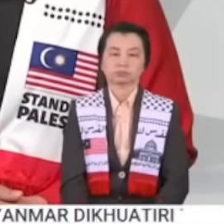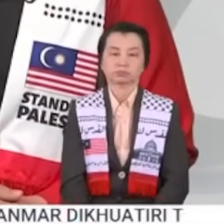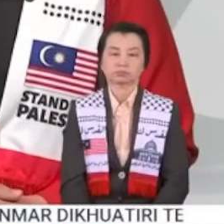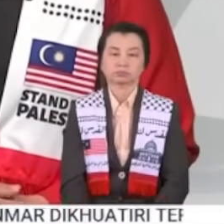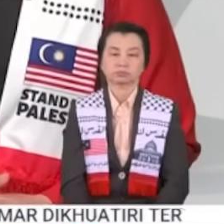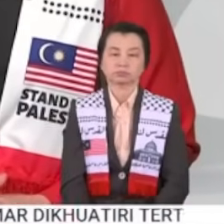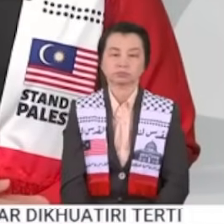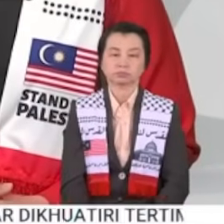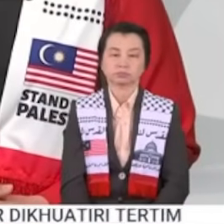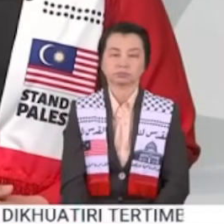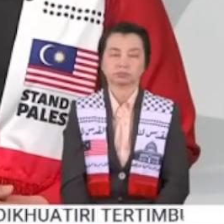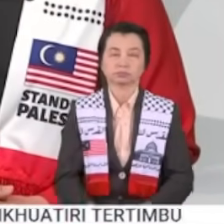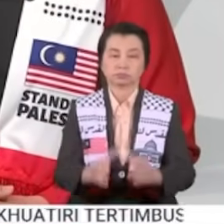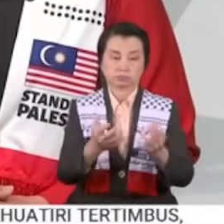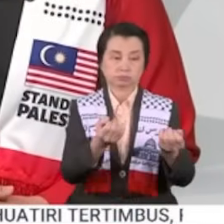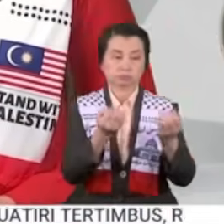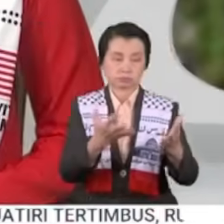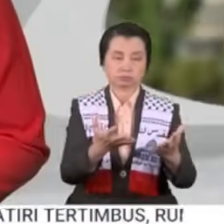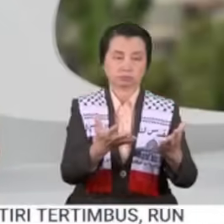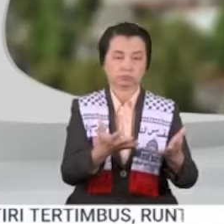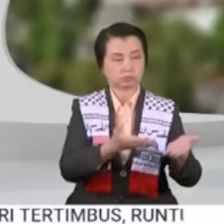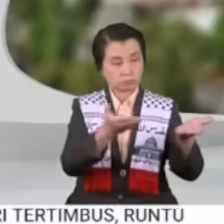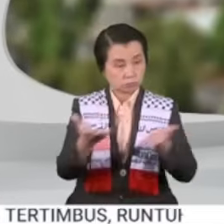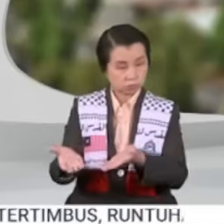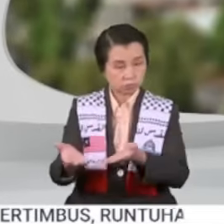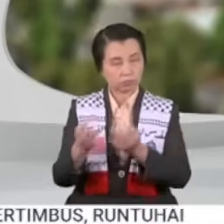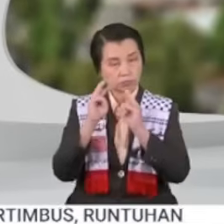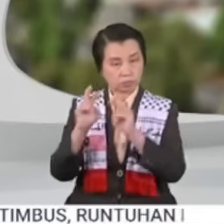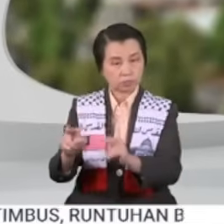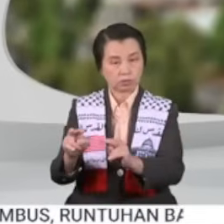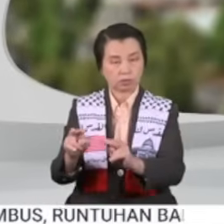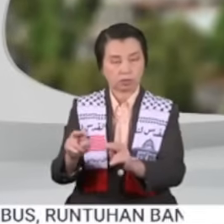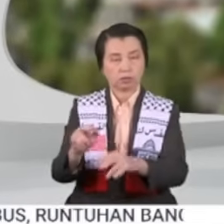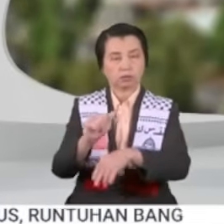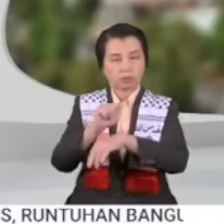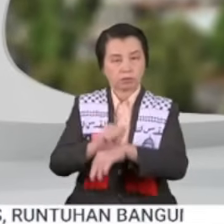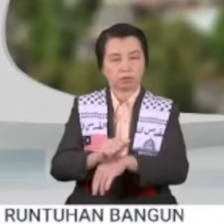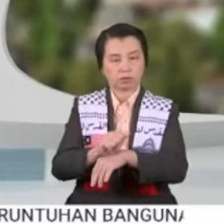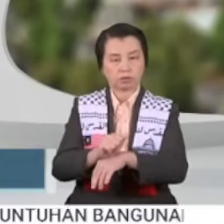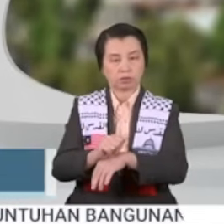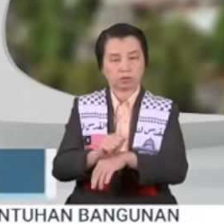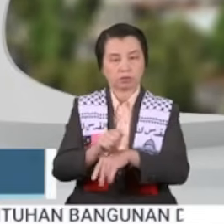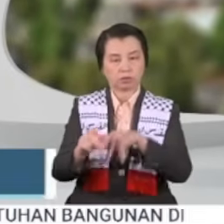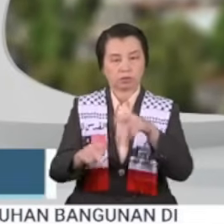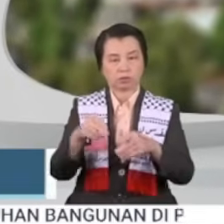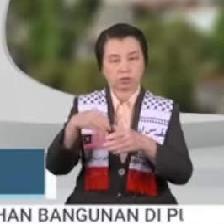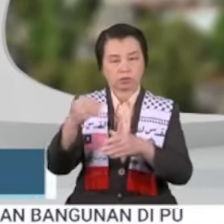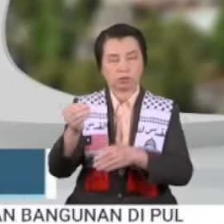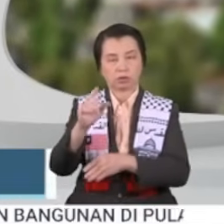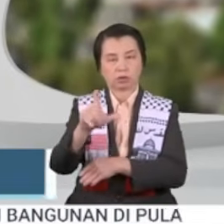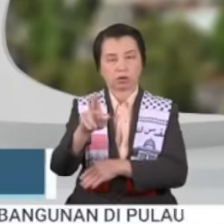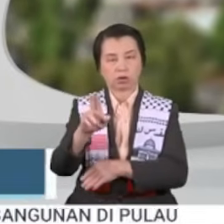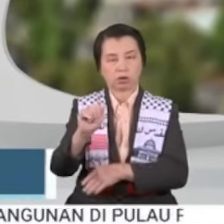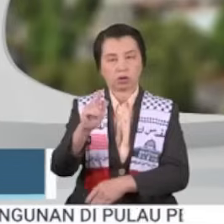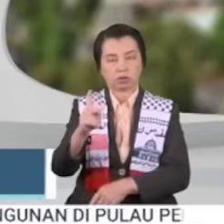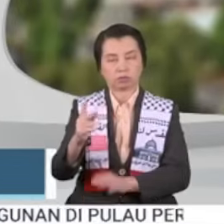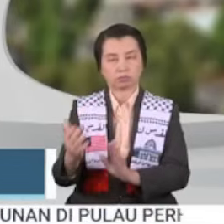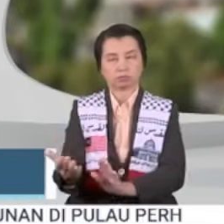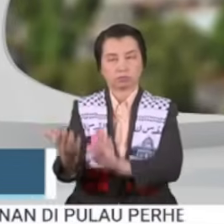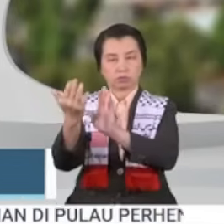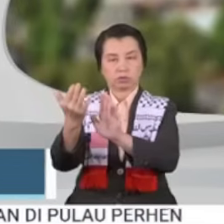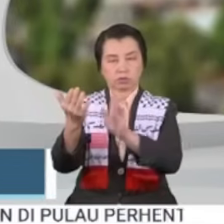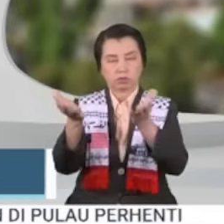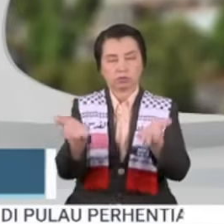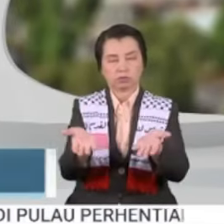silakan orang ramai dijemput hadir menyaksikan istiadat ulangan penghulu luar tanah mengandung Menghadap dan